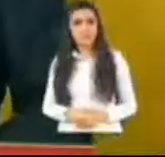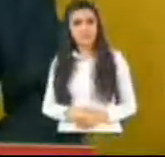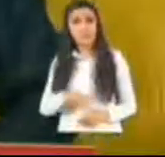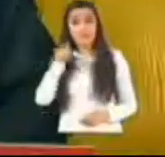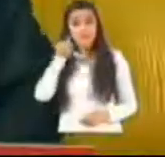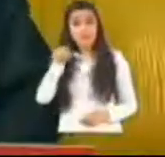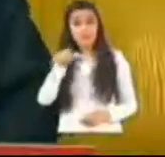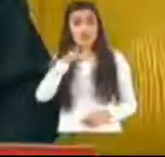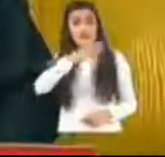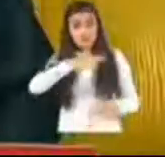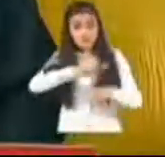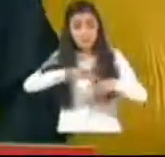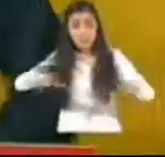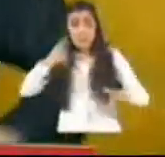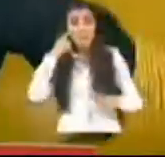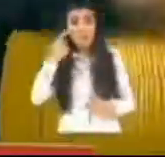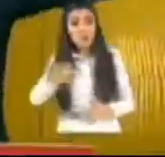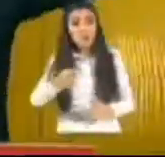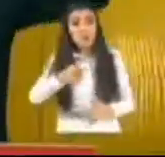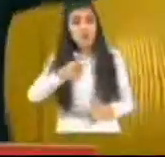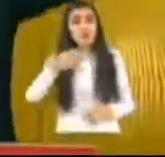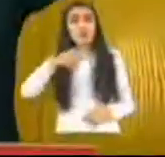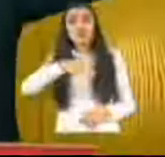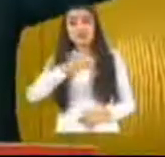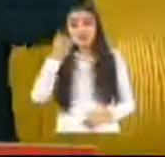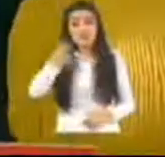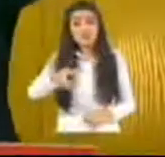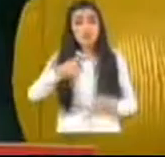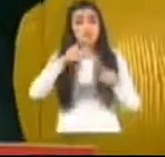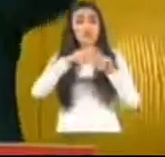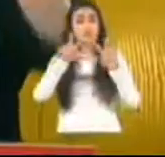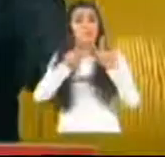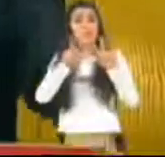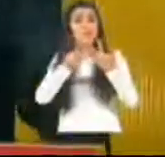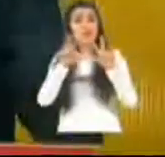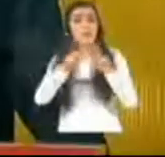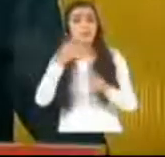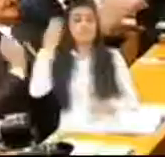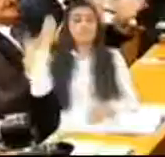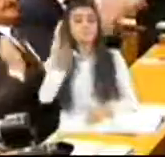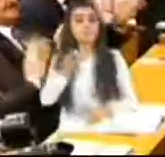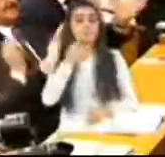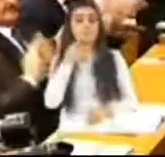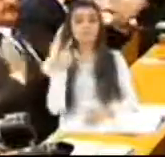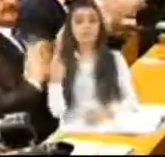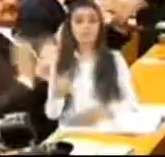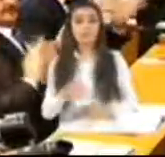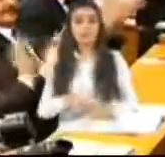İşte Er Meydanı, işte Türkiye Büyük Millet Meclisi.